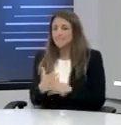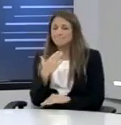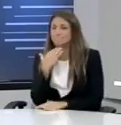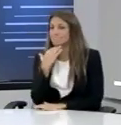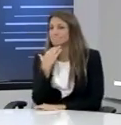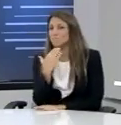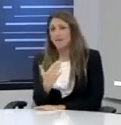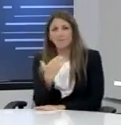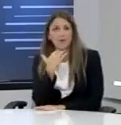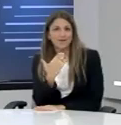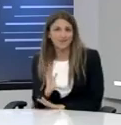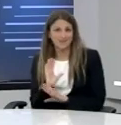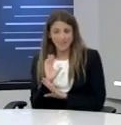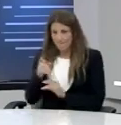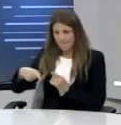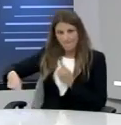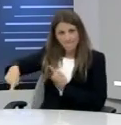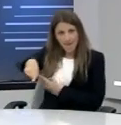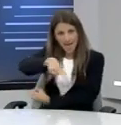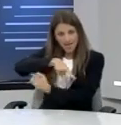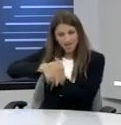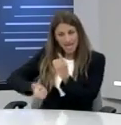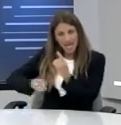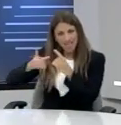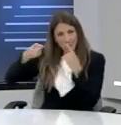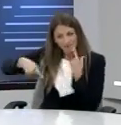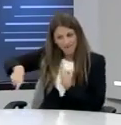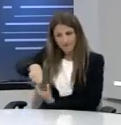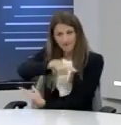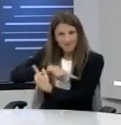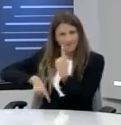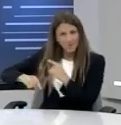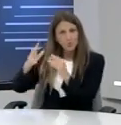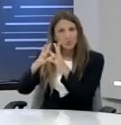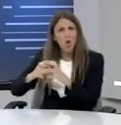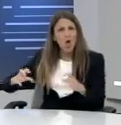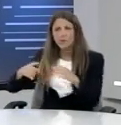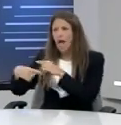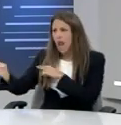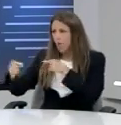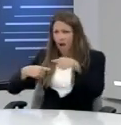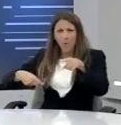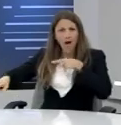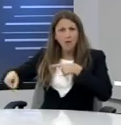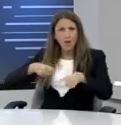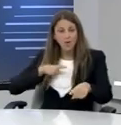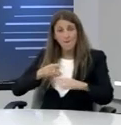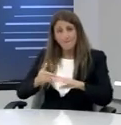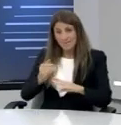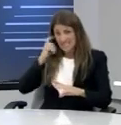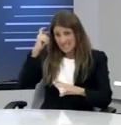καν να εναρμονιστείτε μεταξύ σας, θα ήθελα να σας παραπέψω στο προσχέδιο του δικού σας